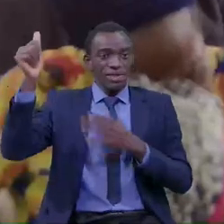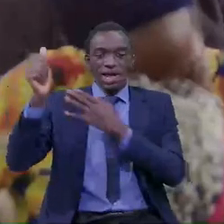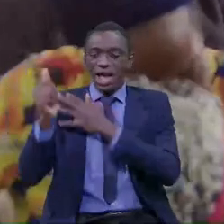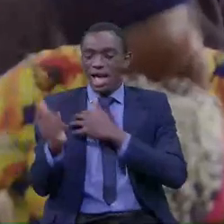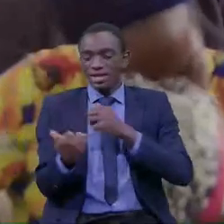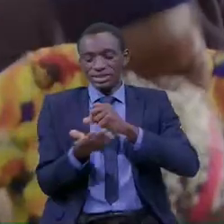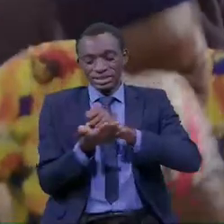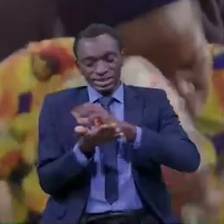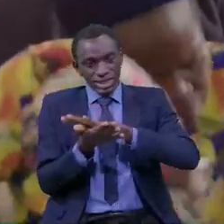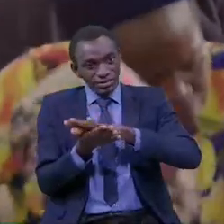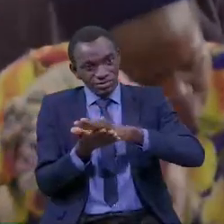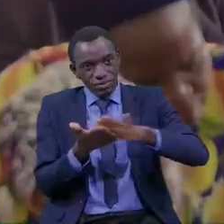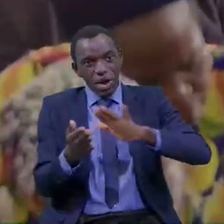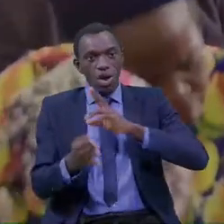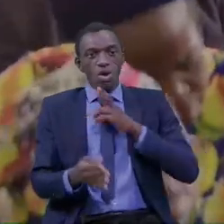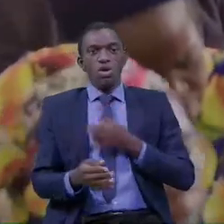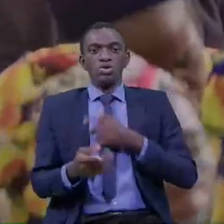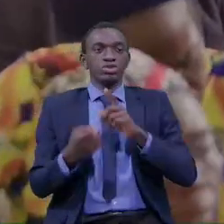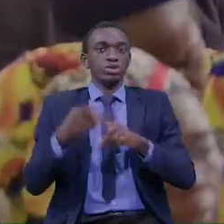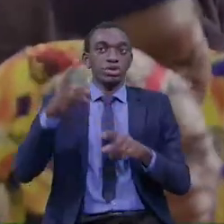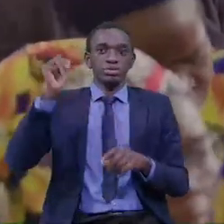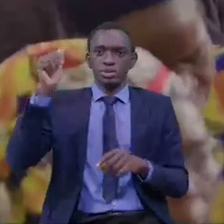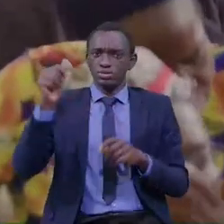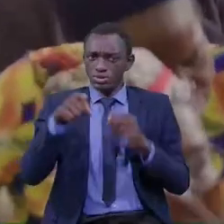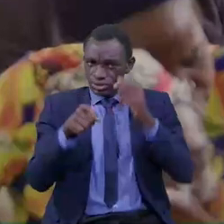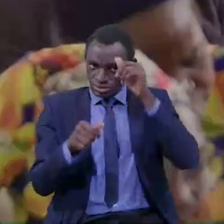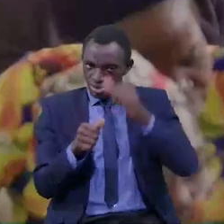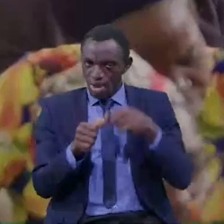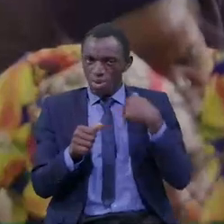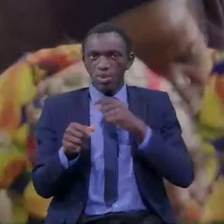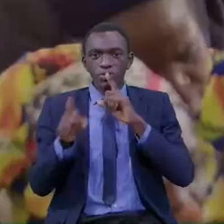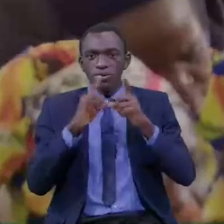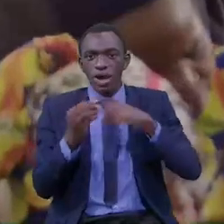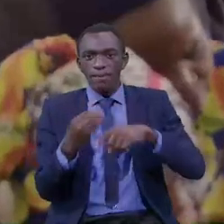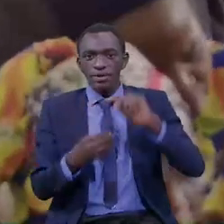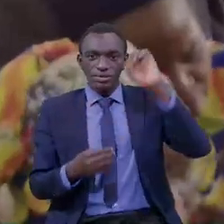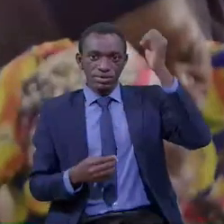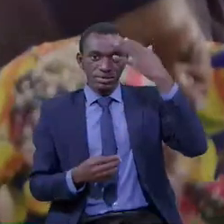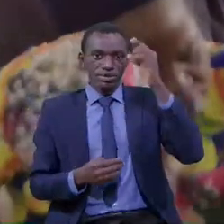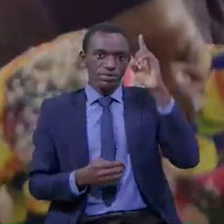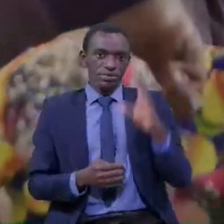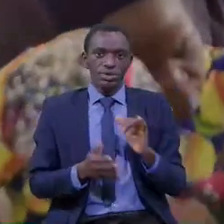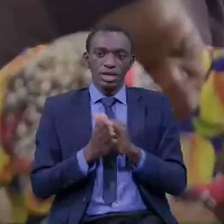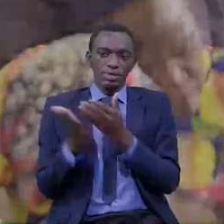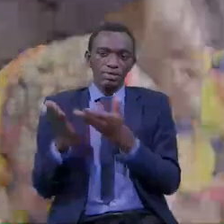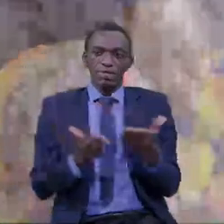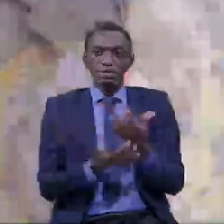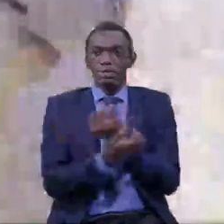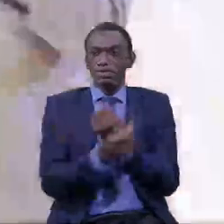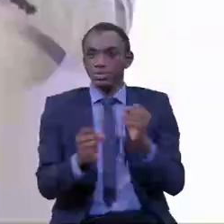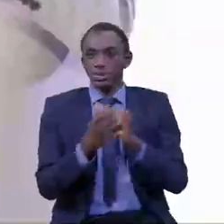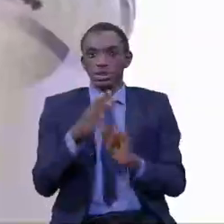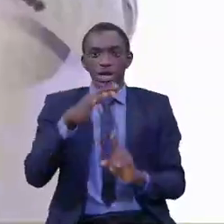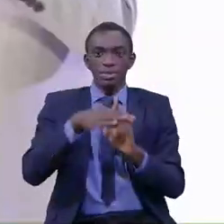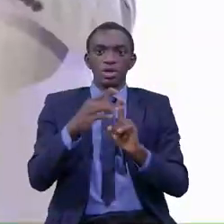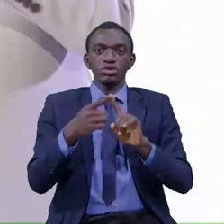Et se faire pour lui-même. Rappelez-vous, nous parlons de la grâce de Dieu, source de salut qui a été manifestée à tous les hommes. Et